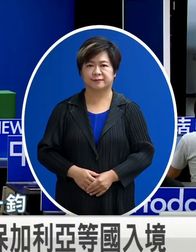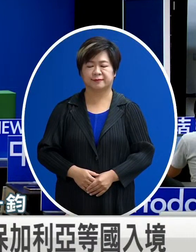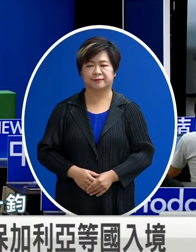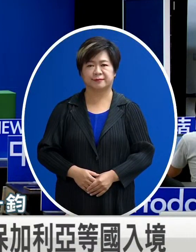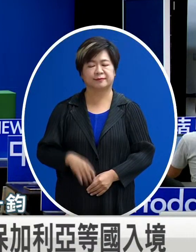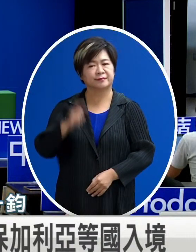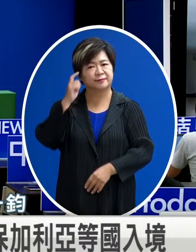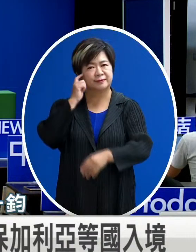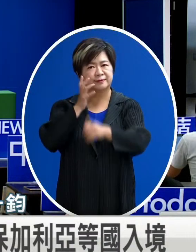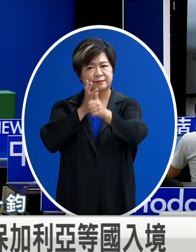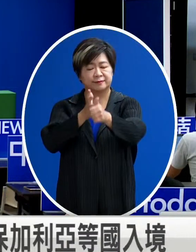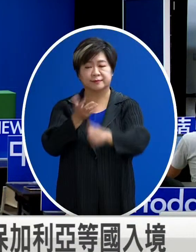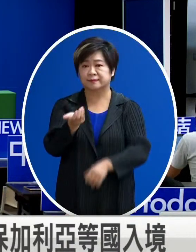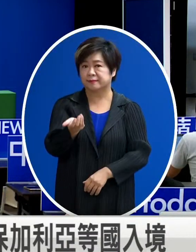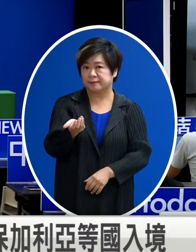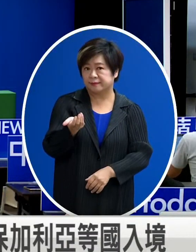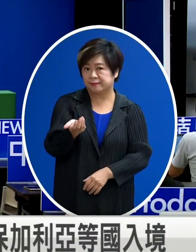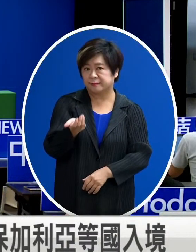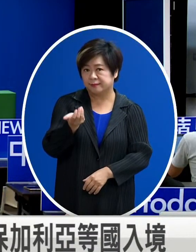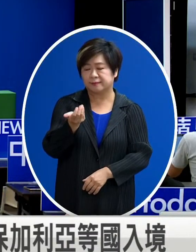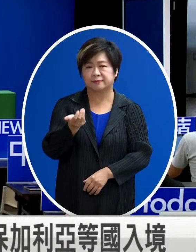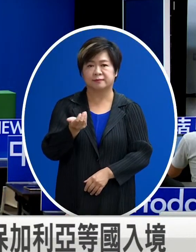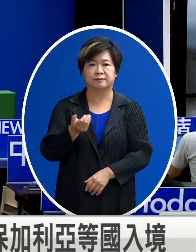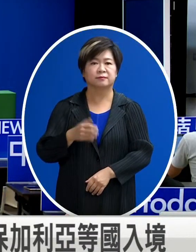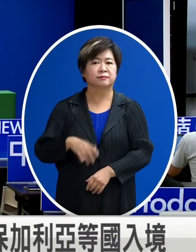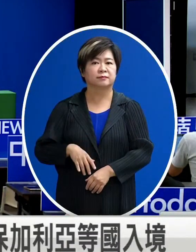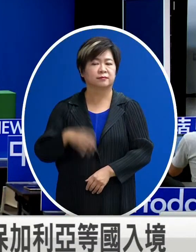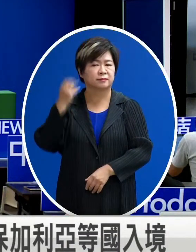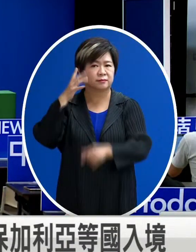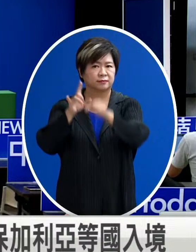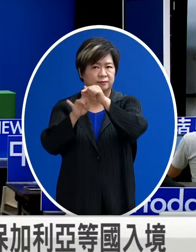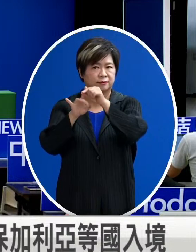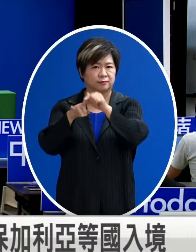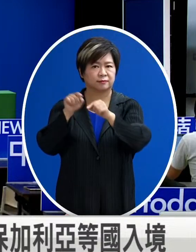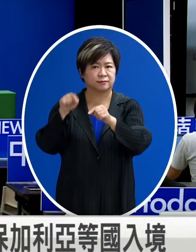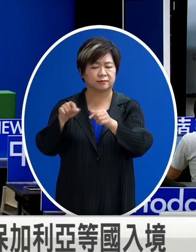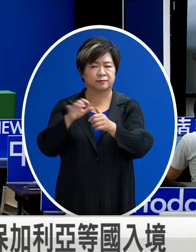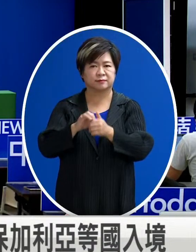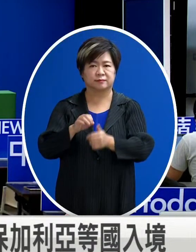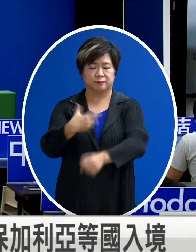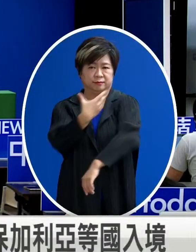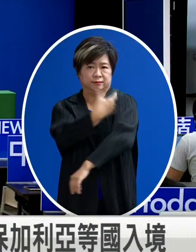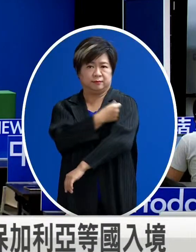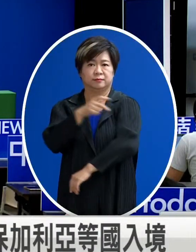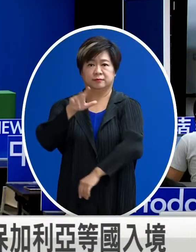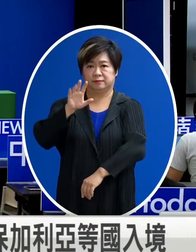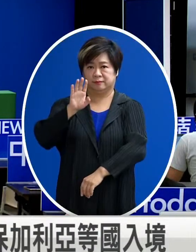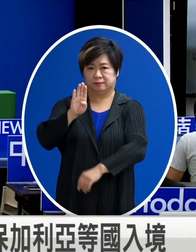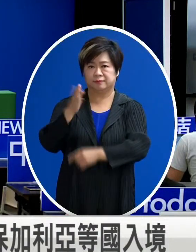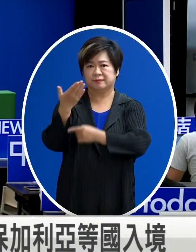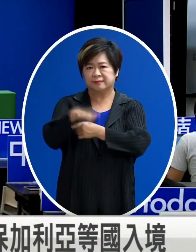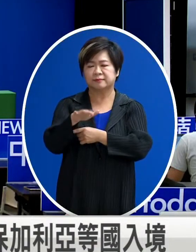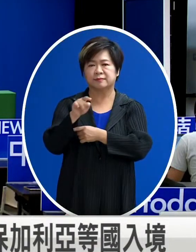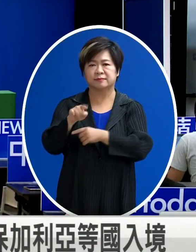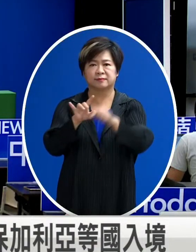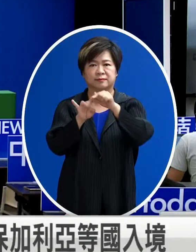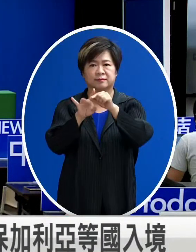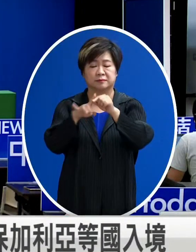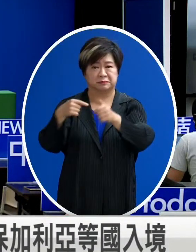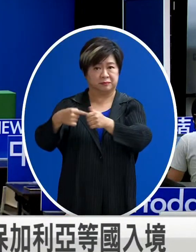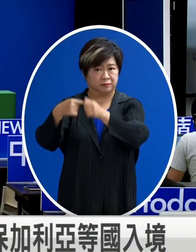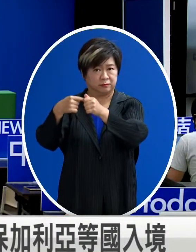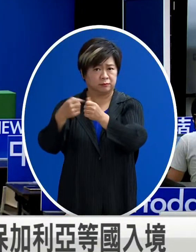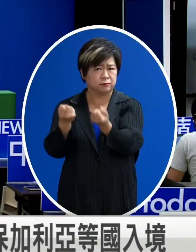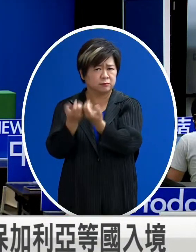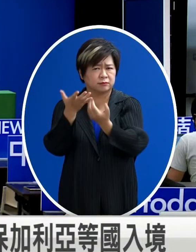你好，想请教一下，刚刚说到台中传出那个打 BNT 疫苗后死亡个案，这个是台中的首例